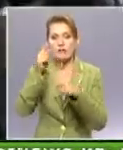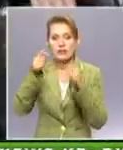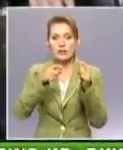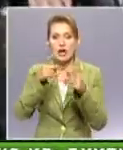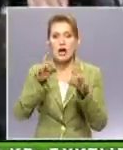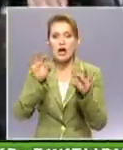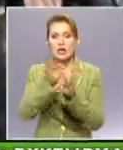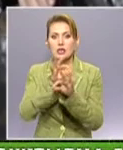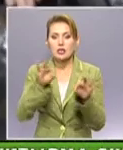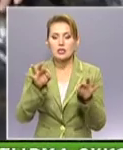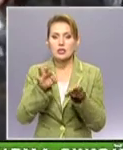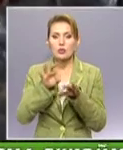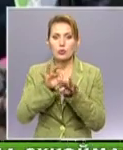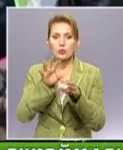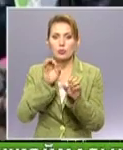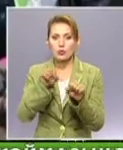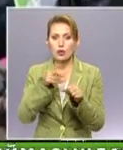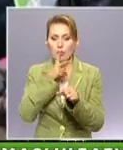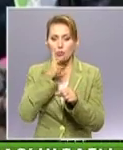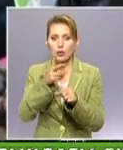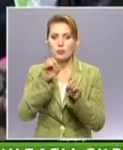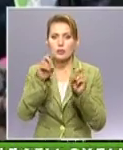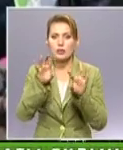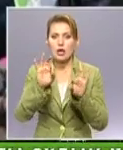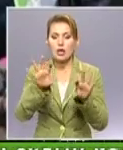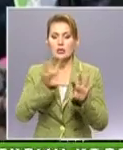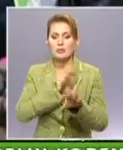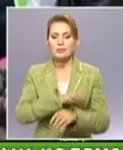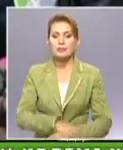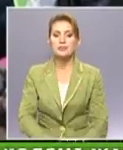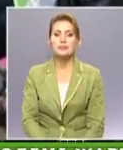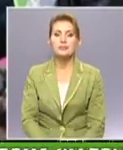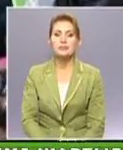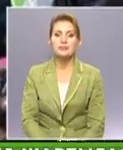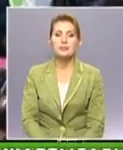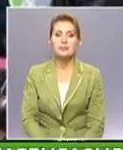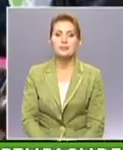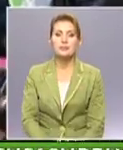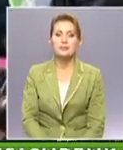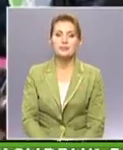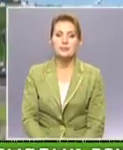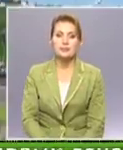оркестрлер шеруін тамашалай алады. Әйгерім Ердәулетқызы, Ерлан Сағымбеков, Алматы телеарнасы.